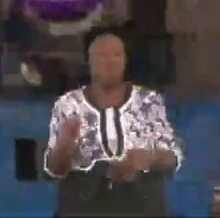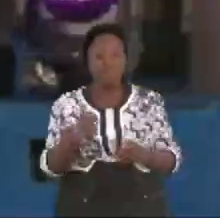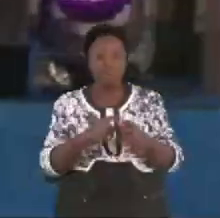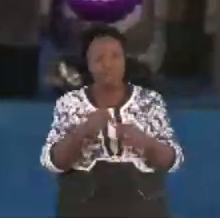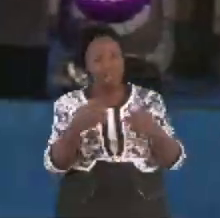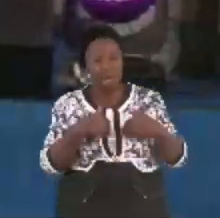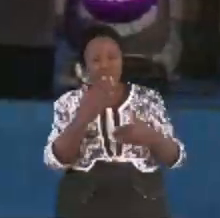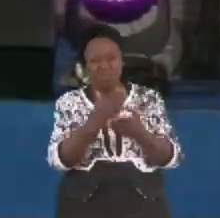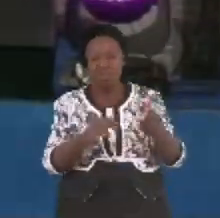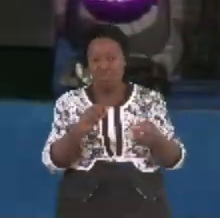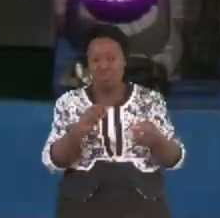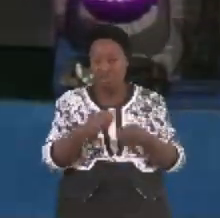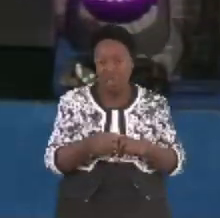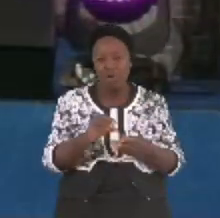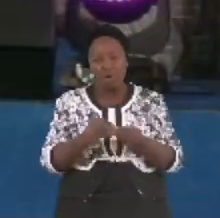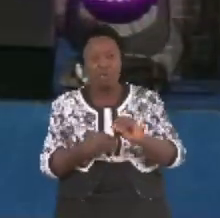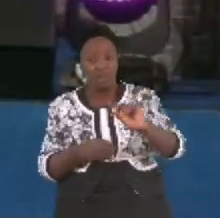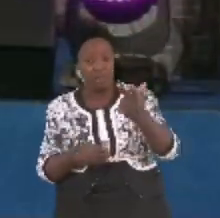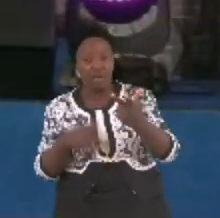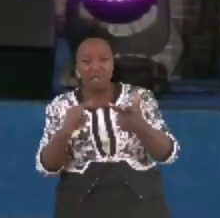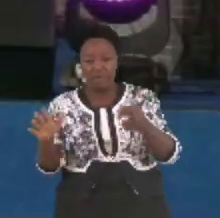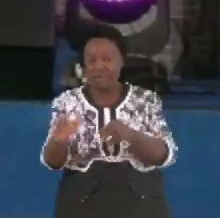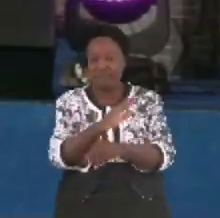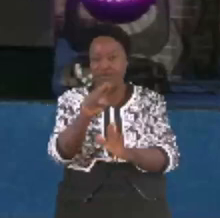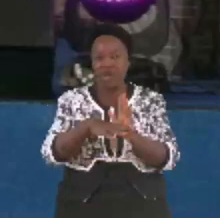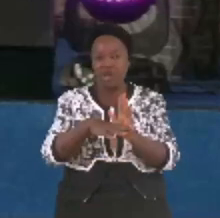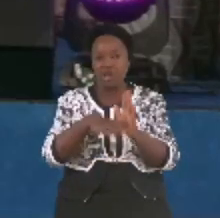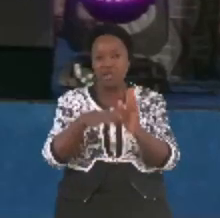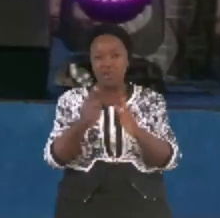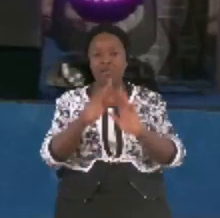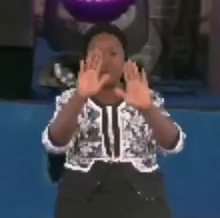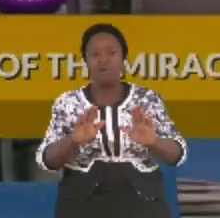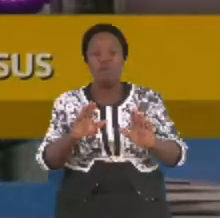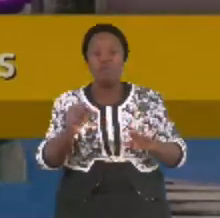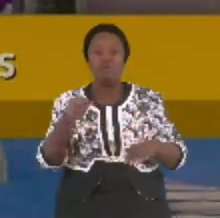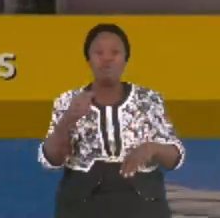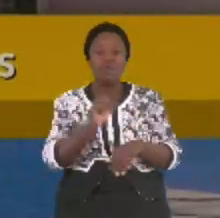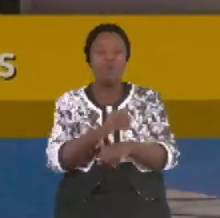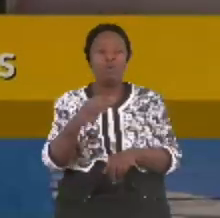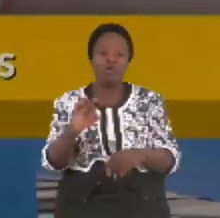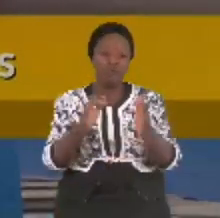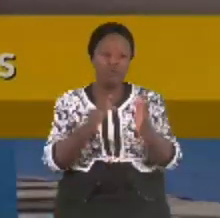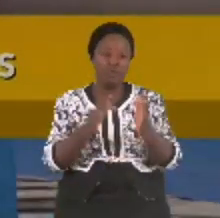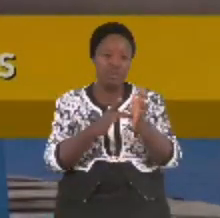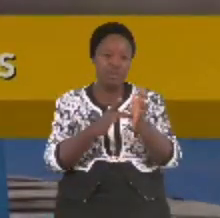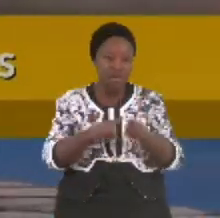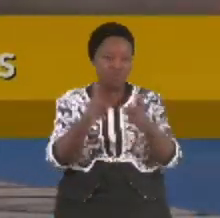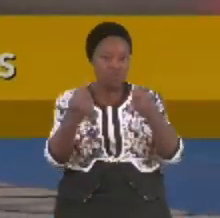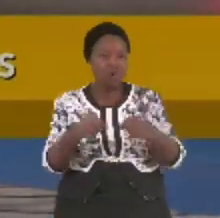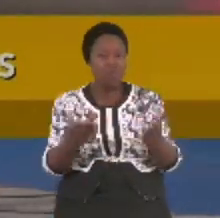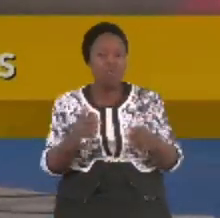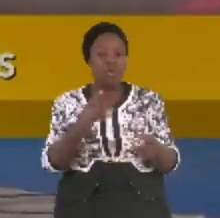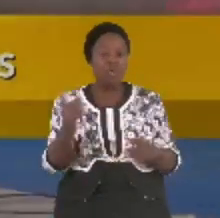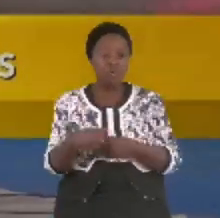nous y parviendrons. Troisièmement, la plénitude des miracles de Jésus. Comme nous venons ici ce jour, ça, c'est le point